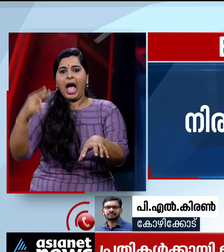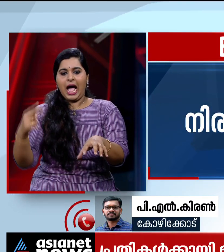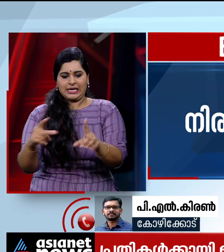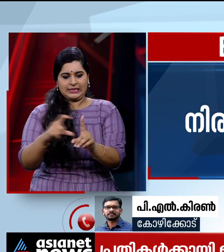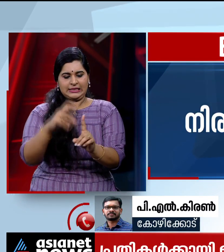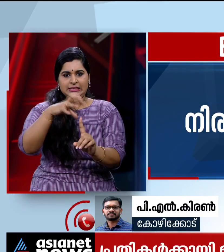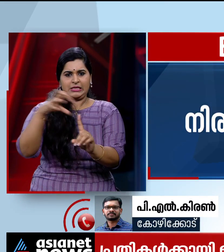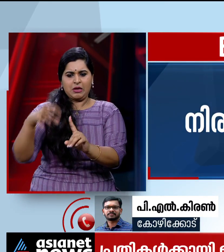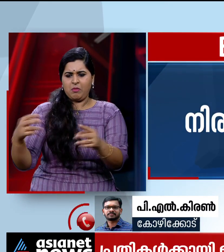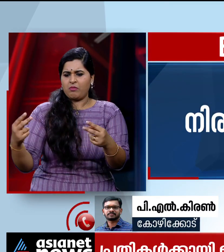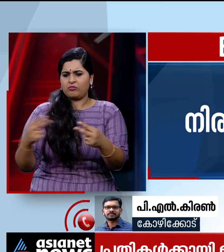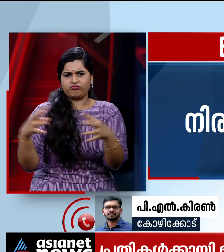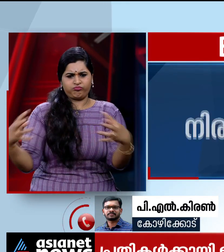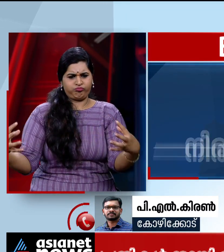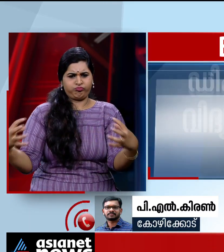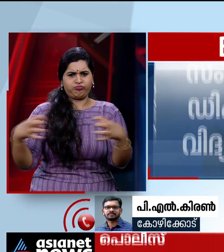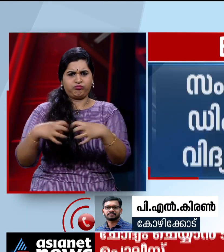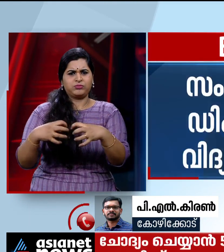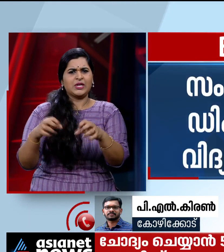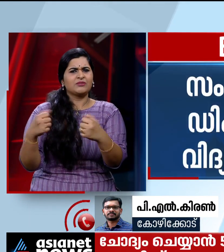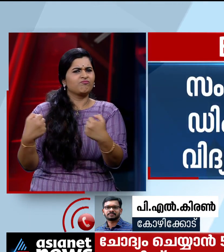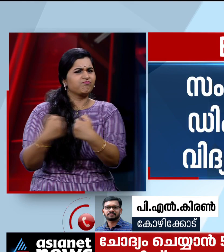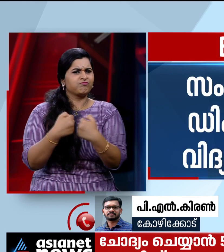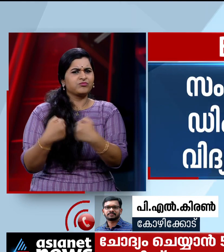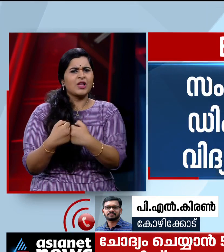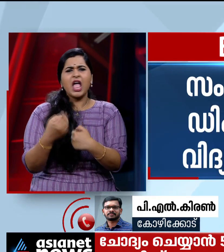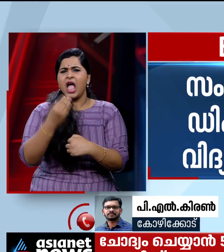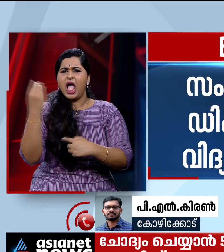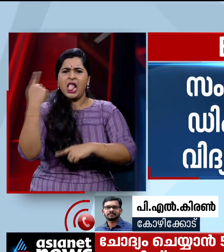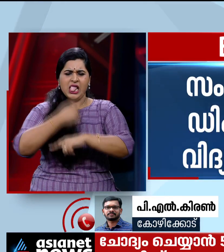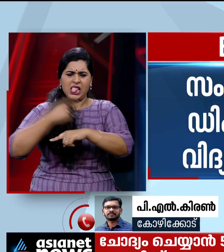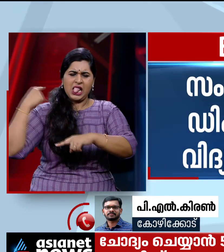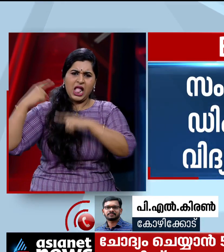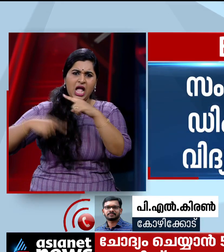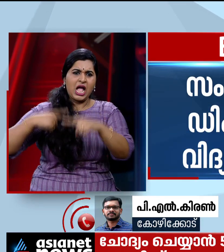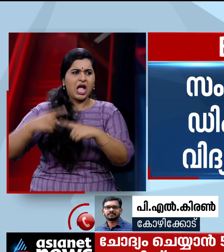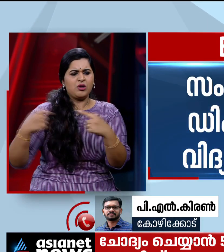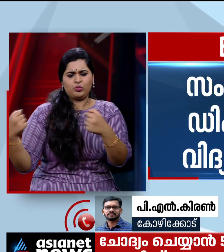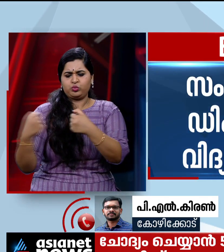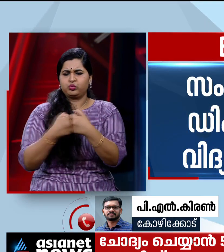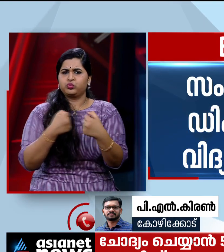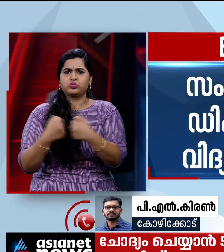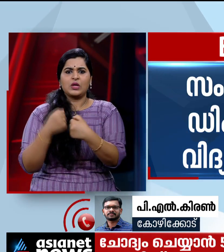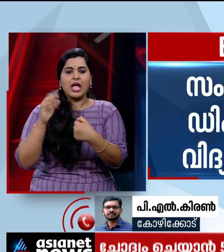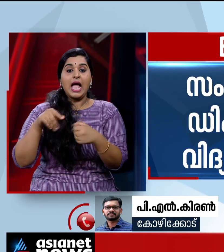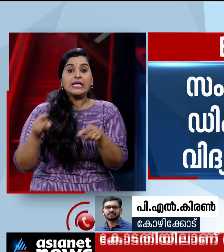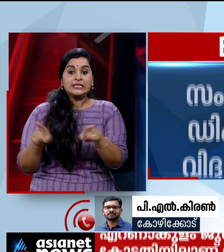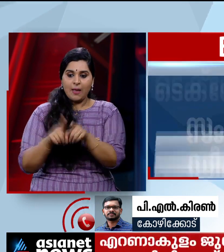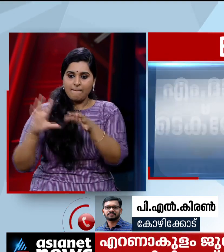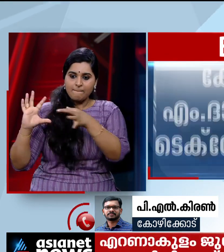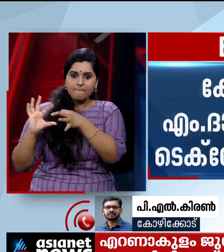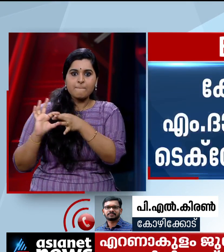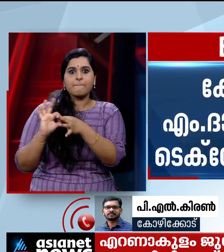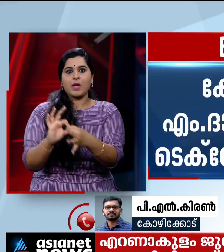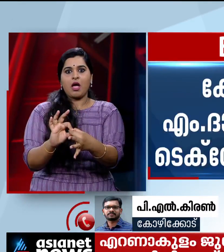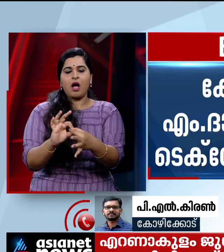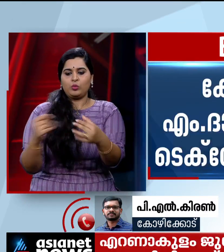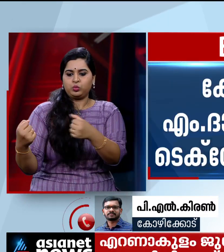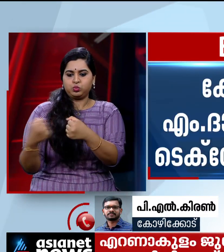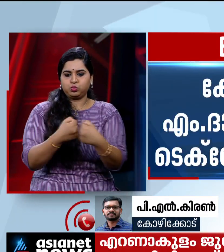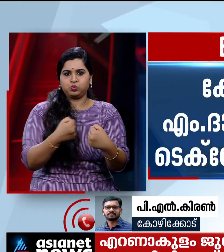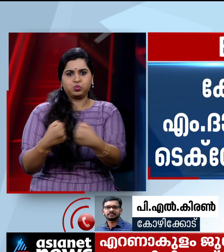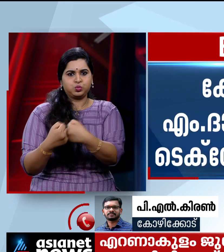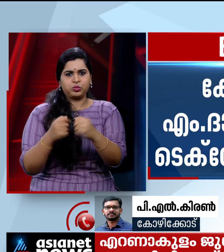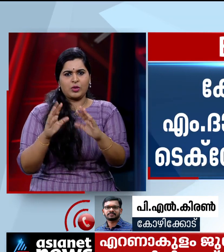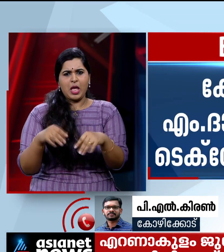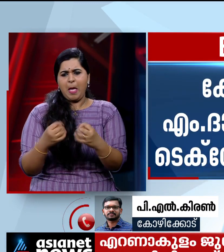ദിവസങ്ങളായി ഈ രണ്ട് ഡിപ്പാർട്ട്മെന്റിലെയും കുട്ടികൾ തമ്മിൽ സംഘർഷമുണ്ടായിരുന്നു. അതിന്റെ തുടർച്ചയായിട്ടാണ് ഇപ്പോൾ ഇന്നും സംഘർഷമുണ്ടായതെന്നാണ് വിവരം. ഏതായാലും